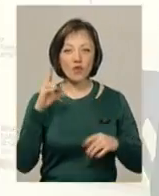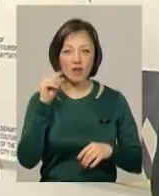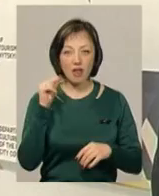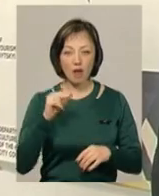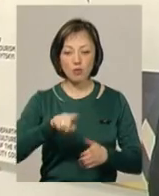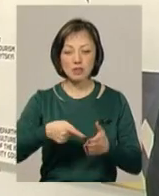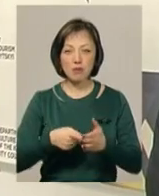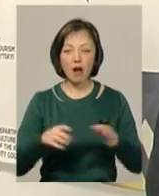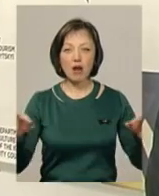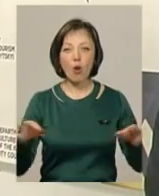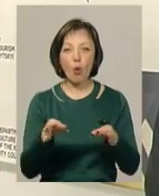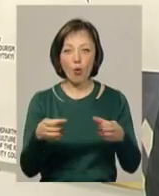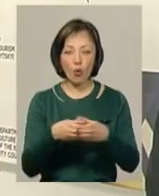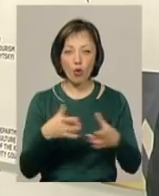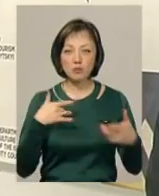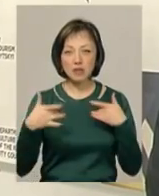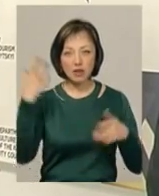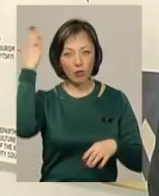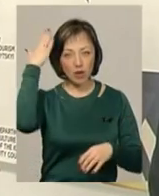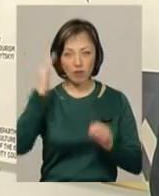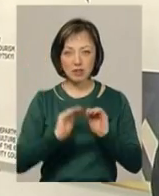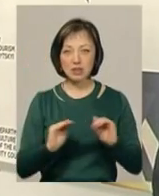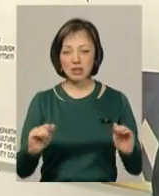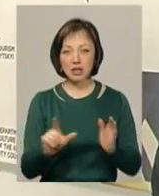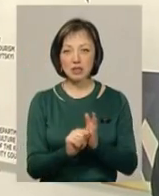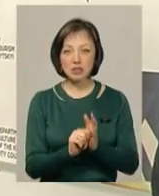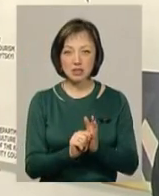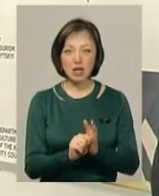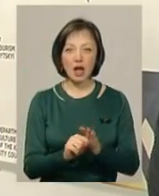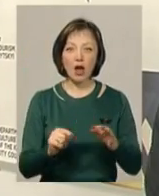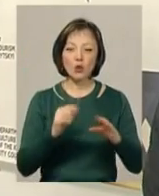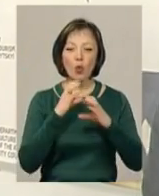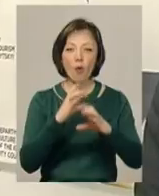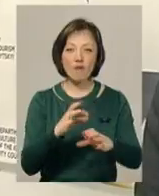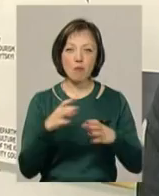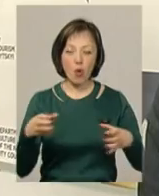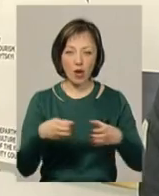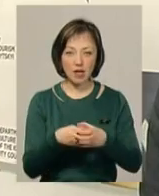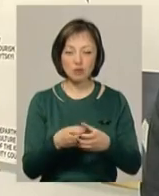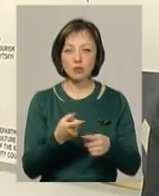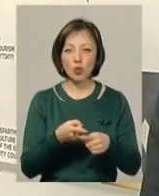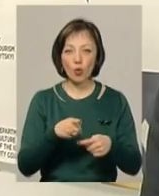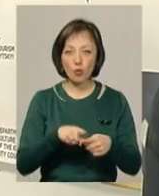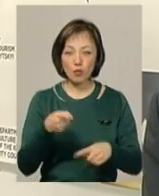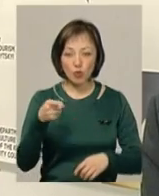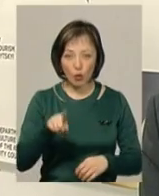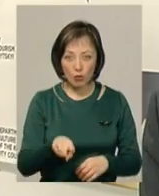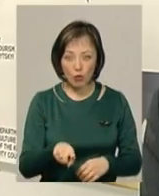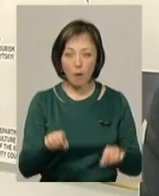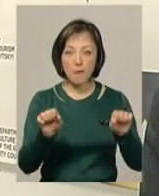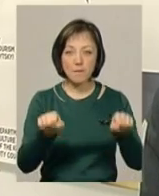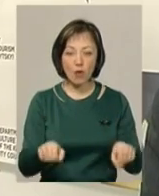хору, концерт обдарованих дітей з муніципальним естрадно-духовим оркестром. Тому